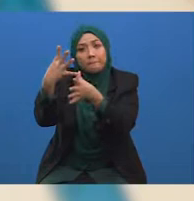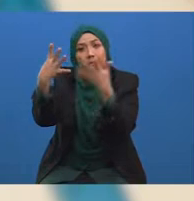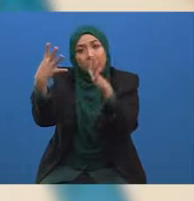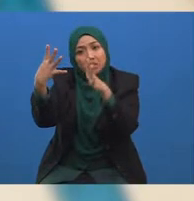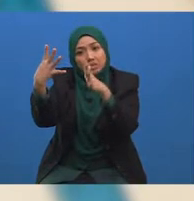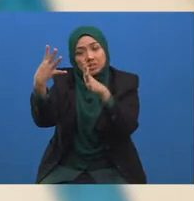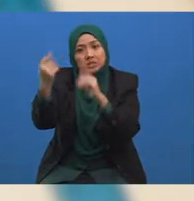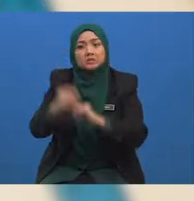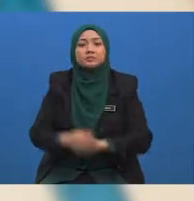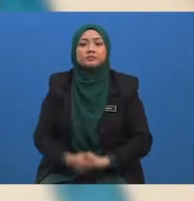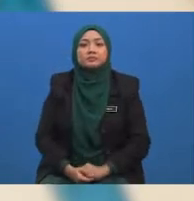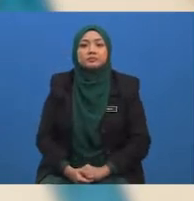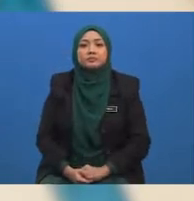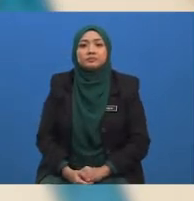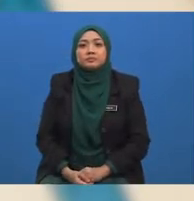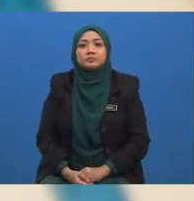15.